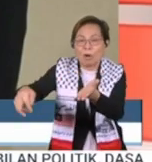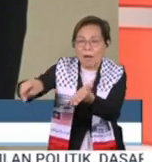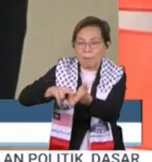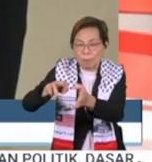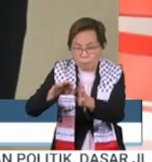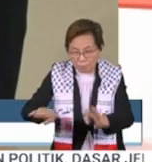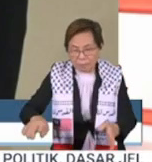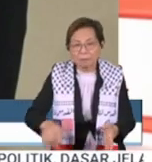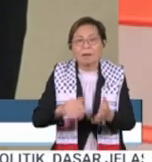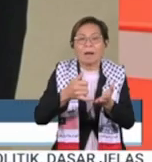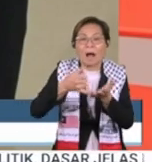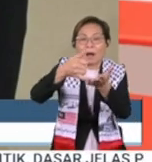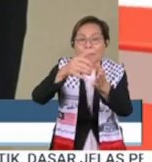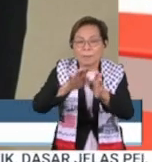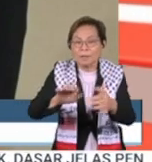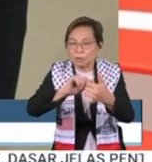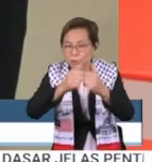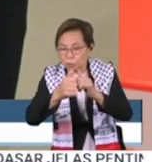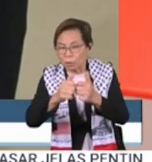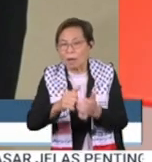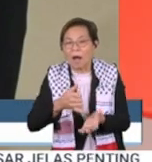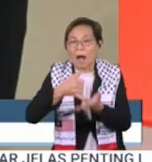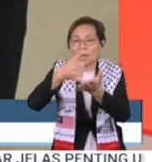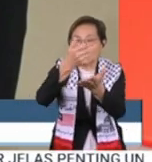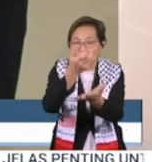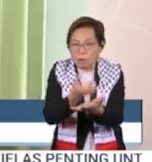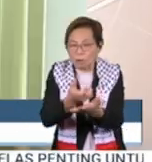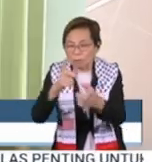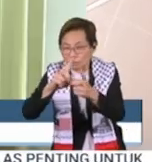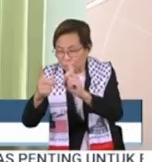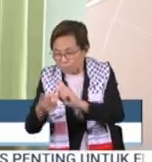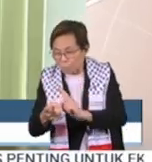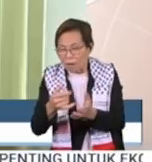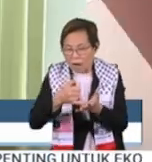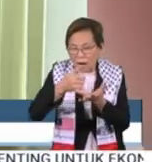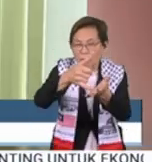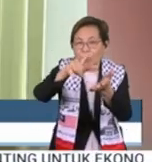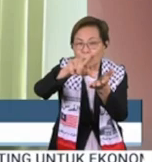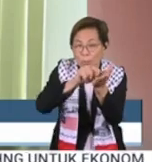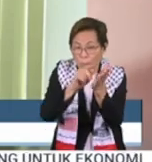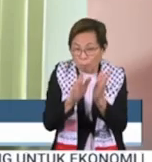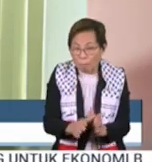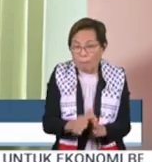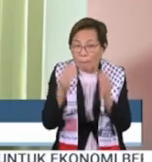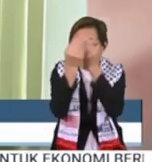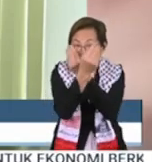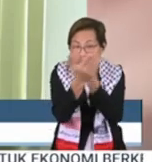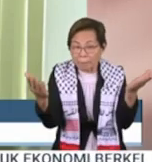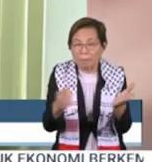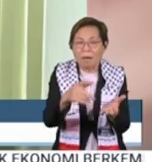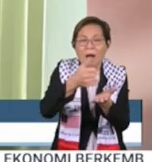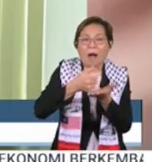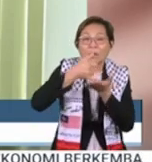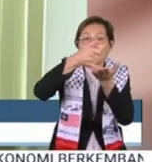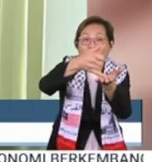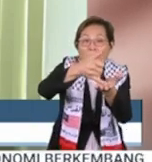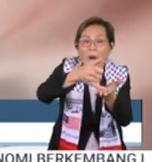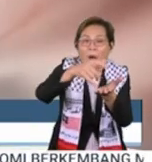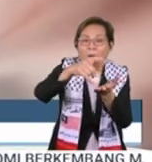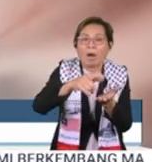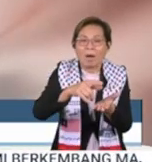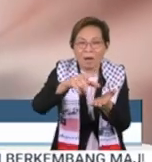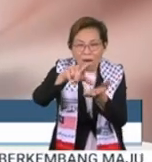laporan berita, anugerah berita sukan, anugerah ekonomi digital, anugerah kewartawanan penyiaran, anugerah